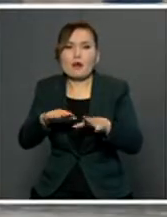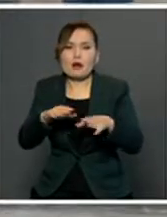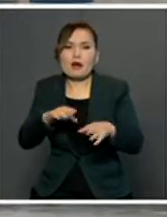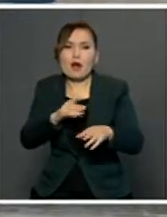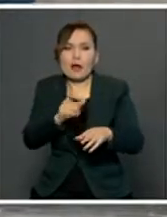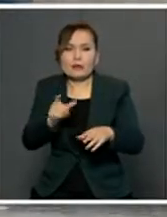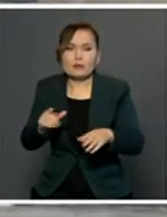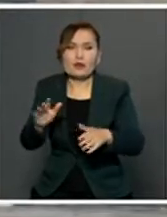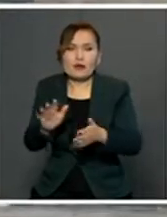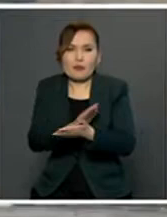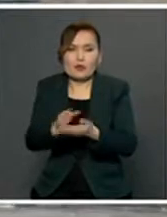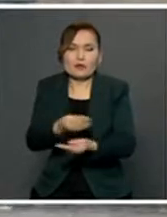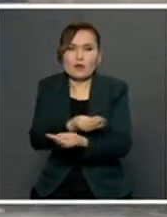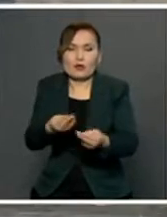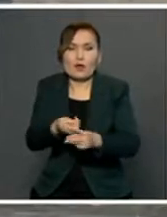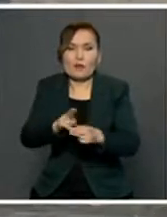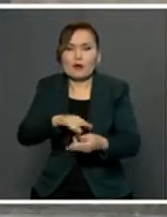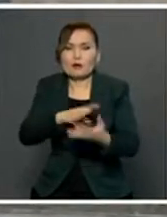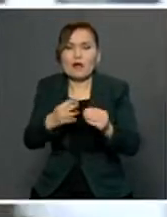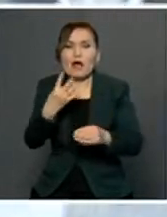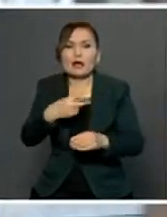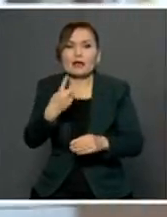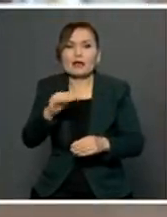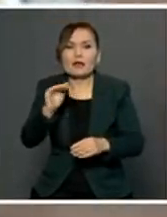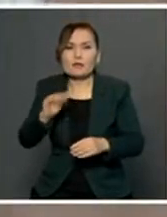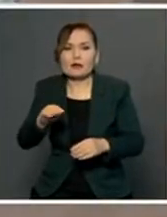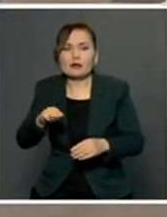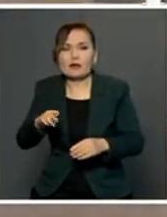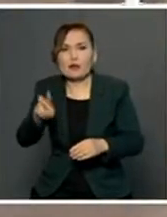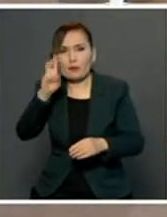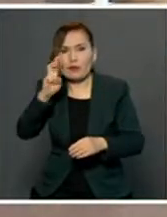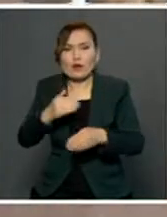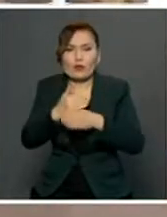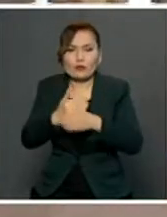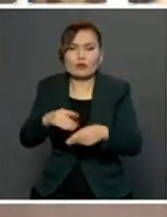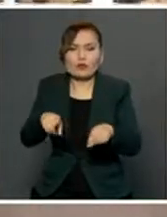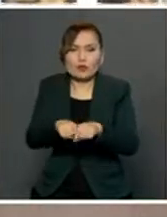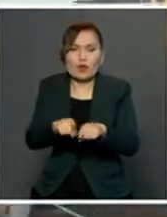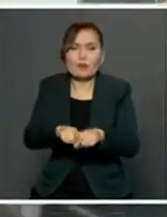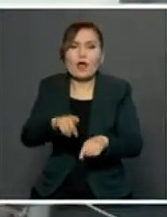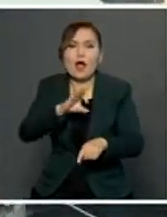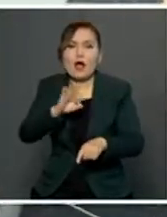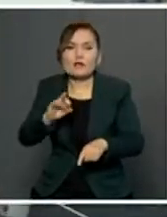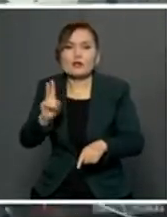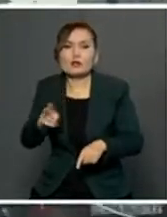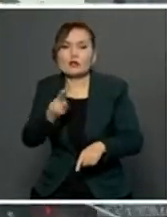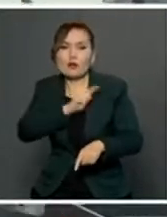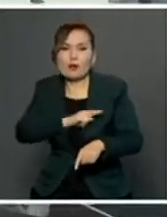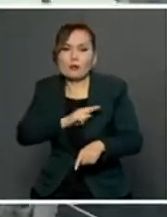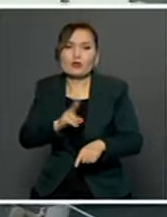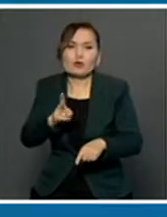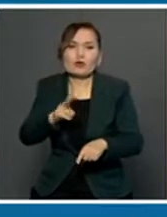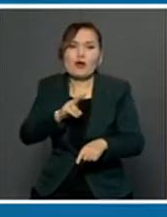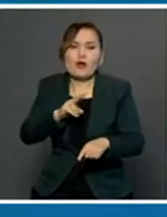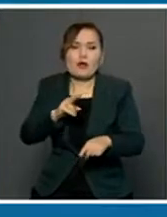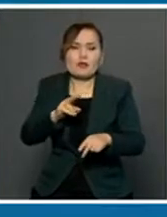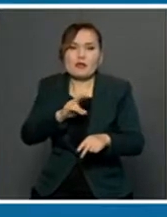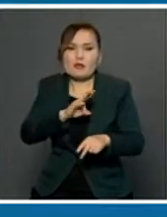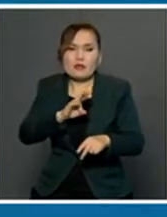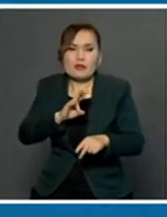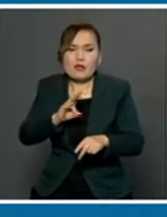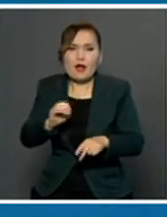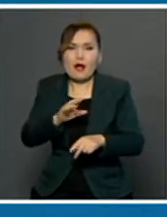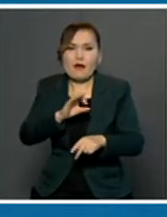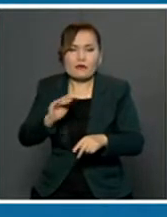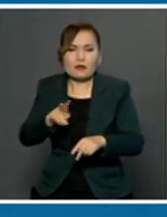теңге алатындарында санаты кеңейді. Өзін өзі жұмыспен қамтығандар мен ресми тіркелмей жұмыс істейтіндер де қолдауға ие болмақ.